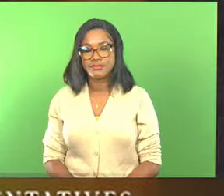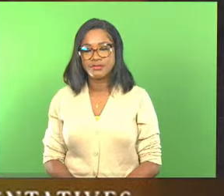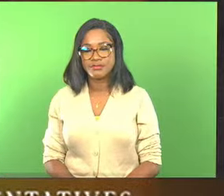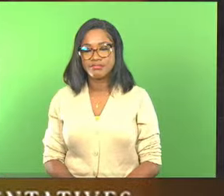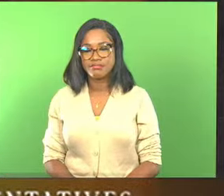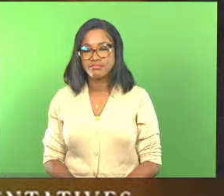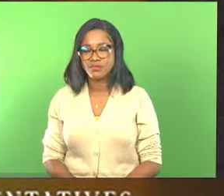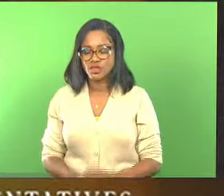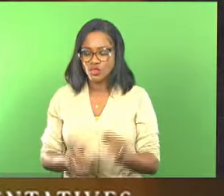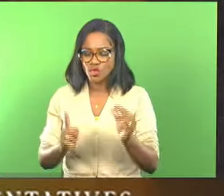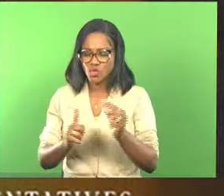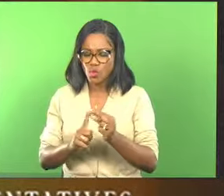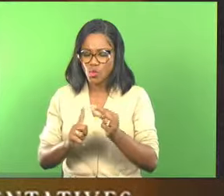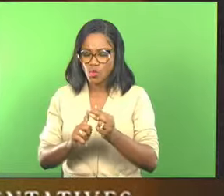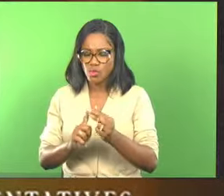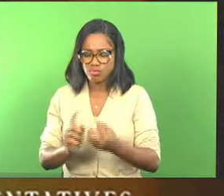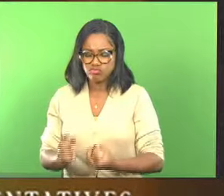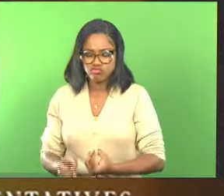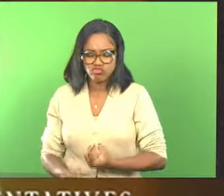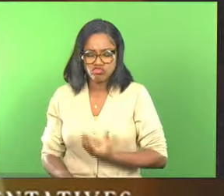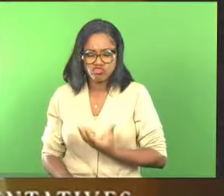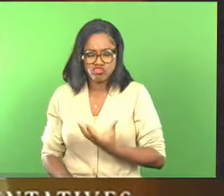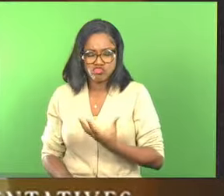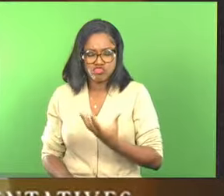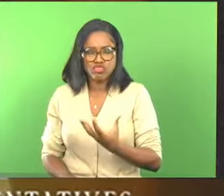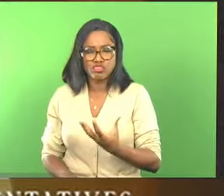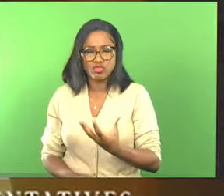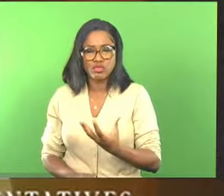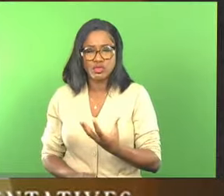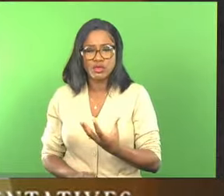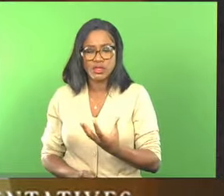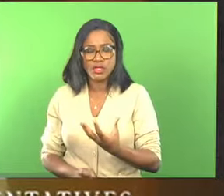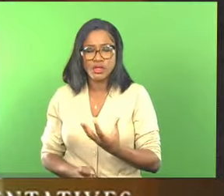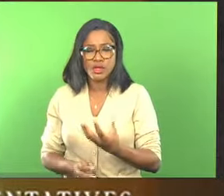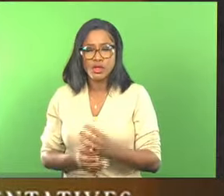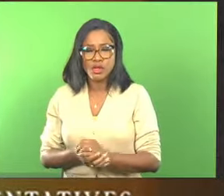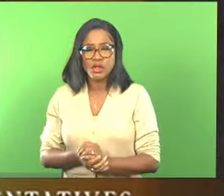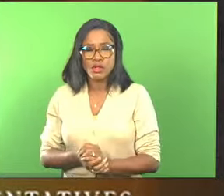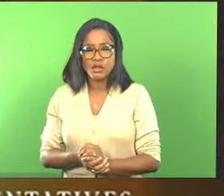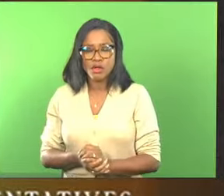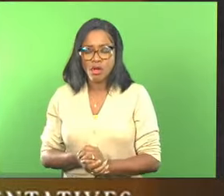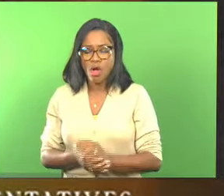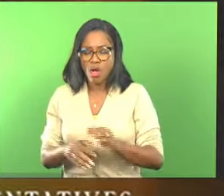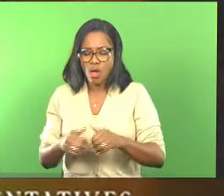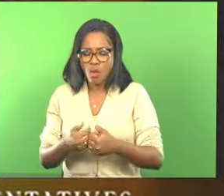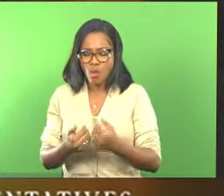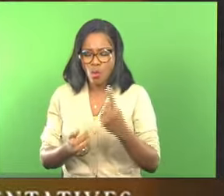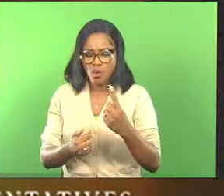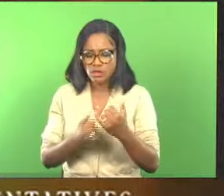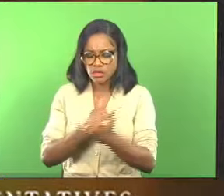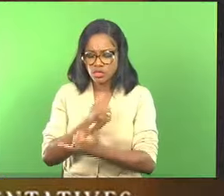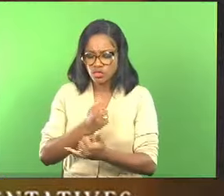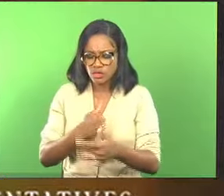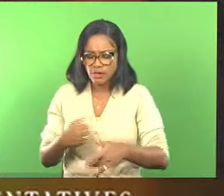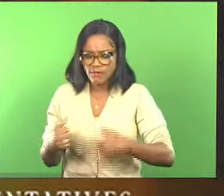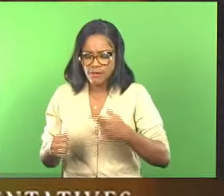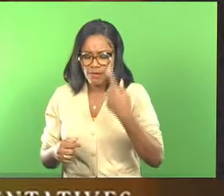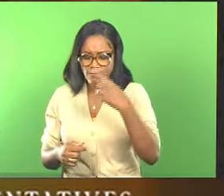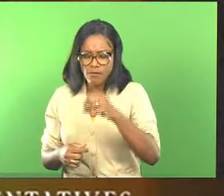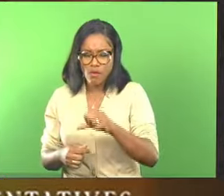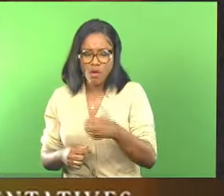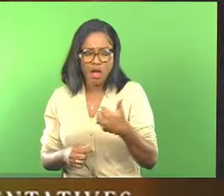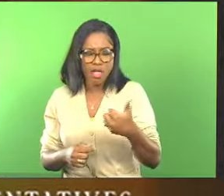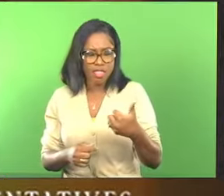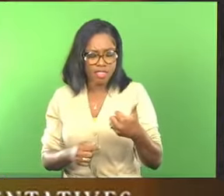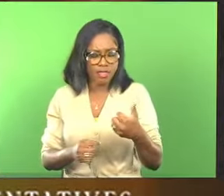expresses the bond that one democracy feels for another. आप सभी जानते